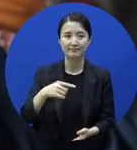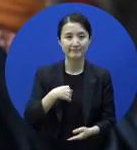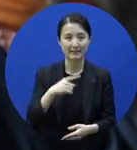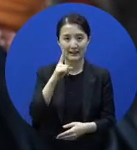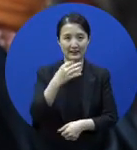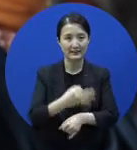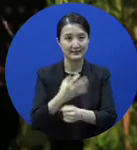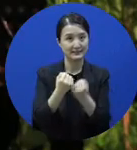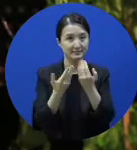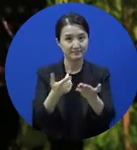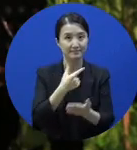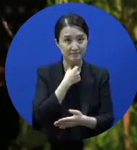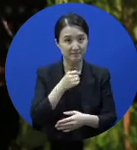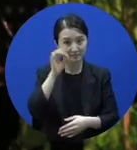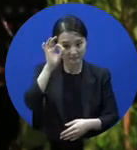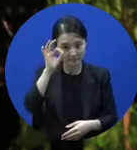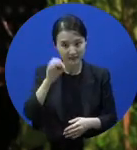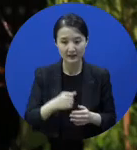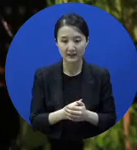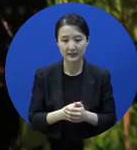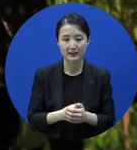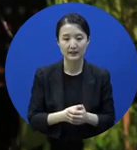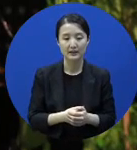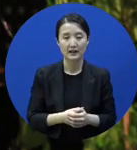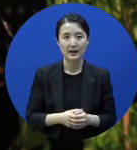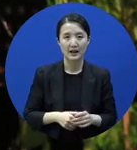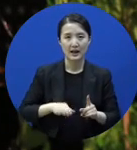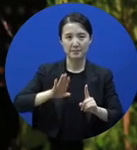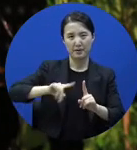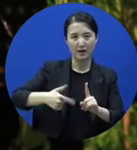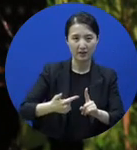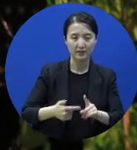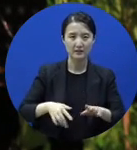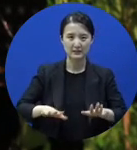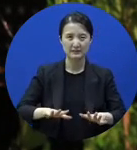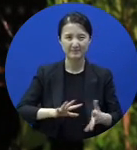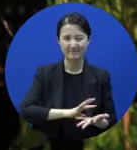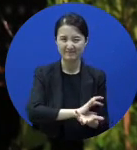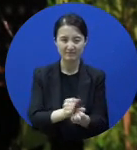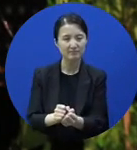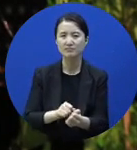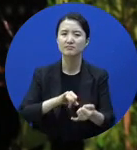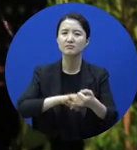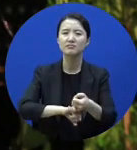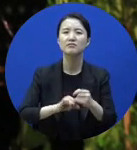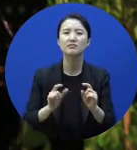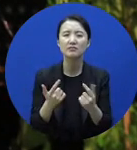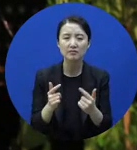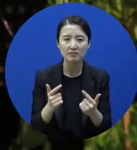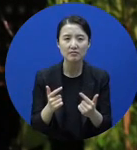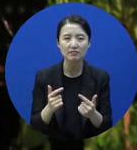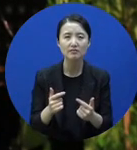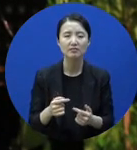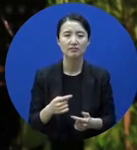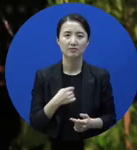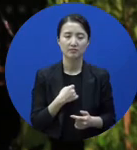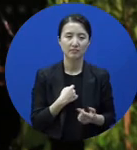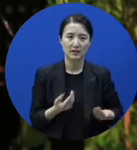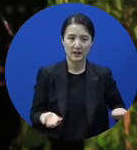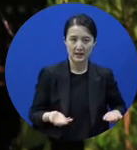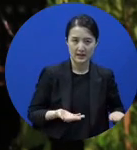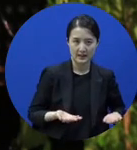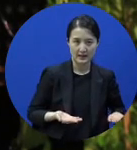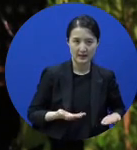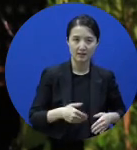어떤 얘기인지 아시겠죠? 네, 한 번에 할 수 있는 것이 아니라 조금 더 시간을 들여서 직장에 있으면서도 밖에 있는 또 다른 일들을 한번